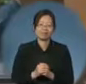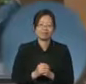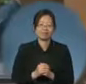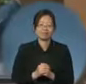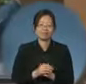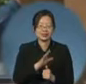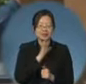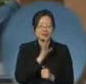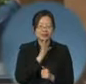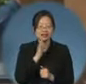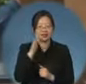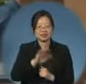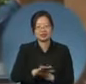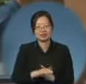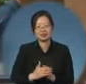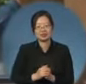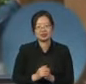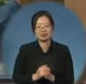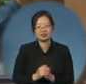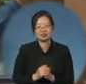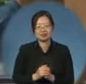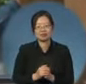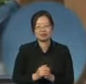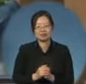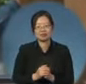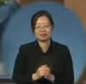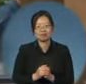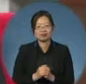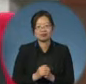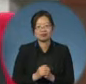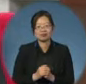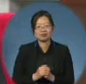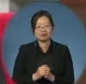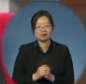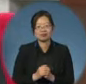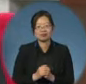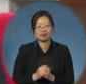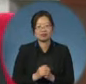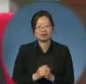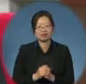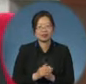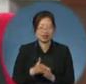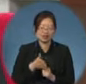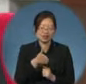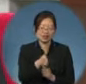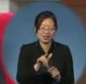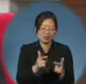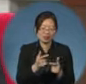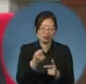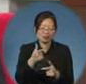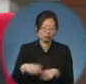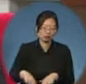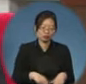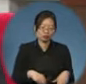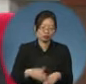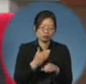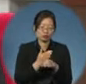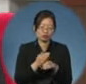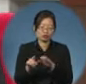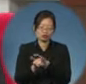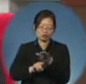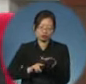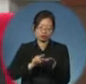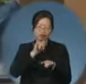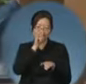그게 구하기도 하고 구조 예 그러니까 아 요새는 정말 에게 많이 난감한